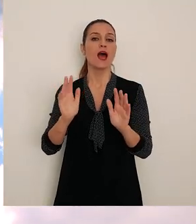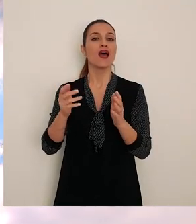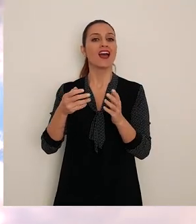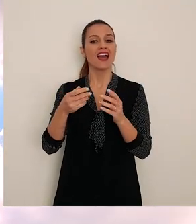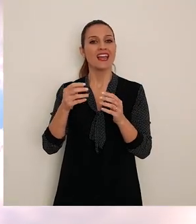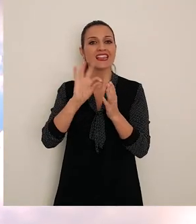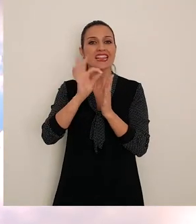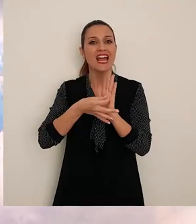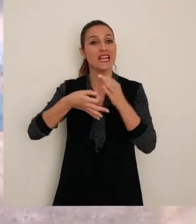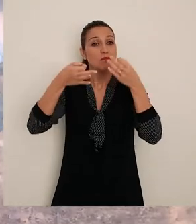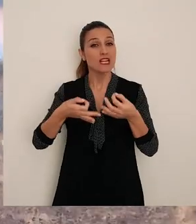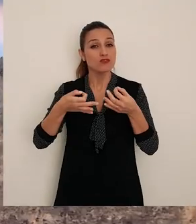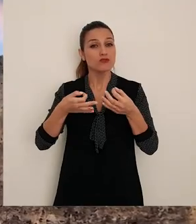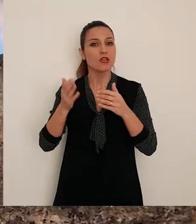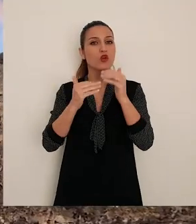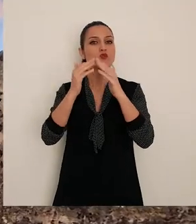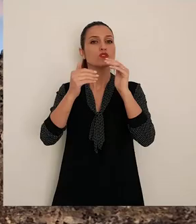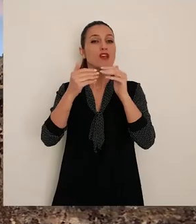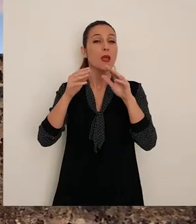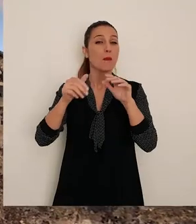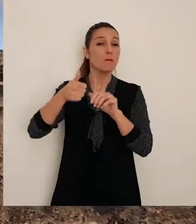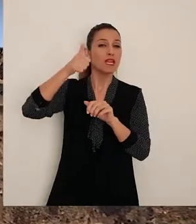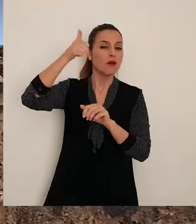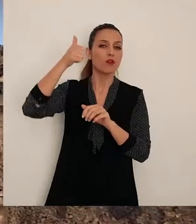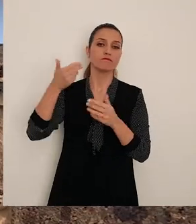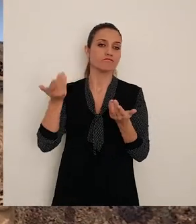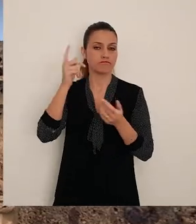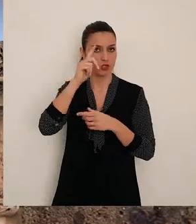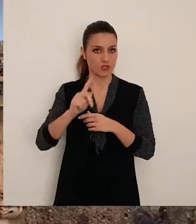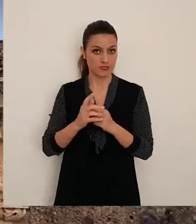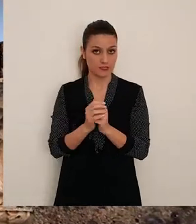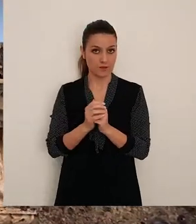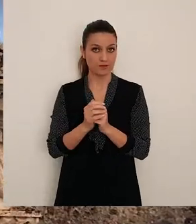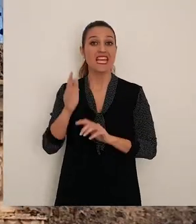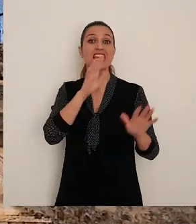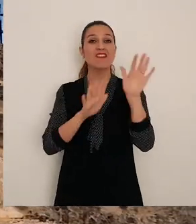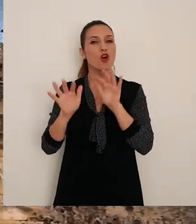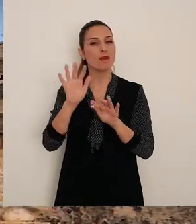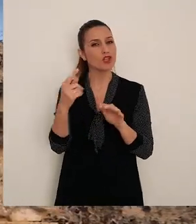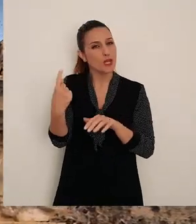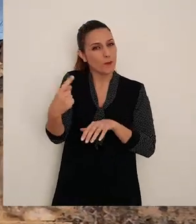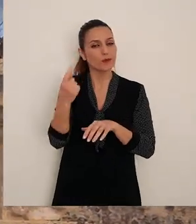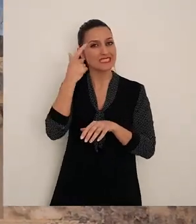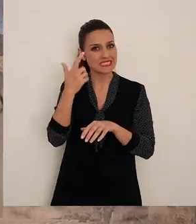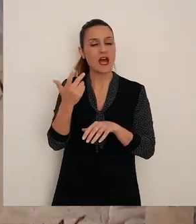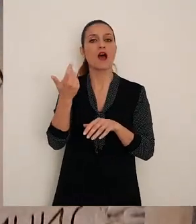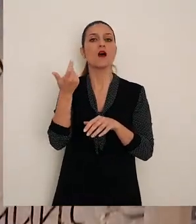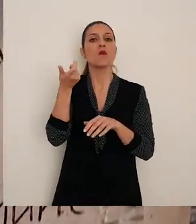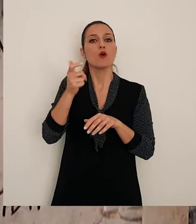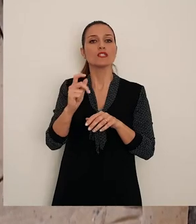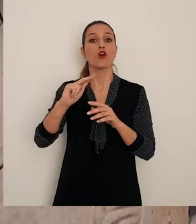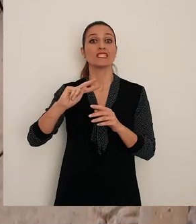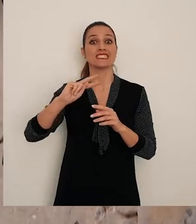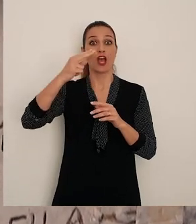hanno riferimenti certi sulla data di costruzione della torre originale. Queste informazioni sono desumibili da alcune